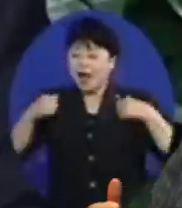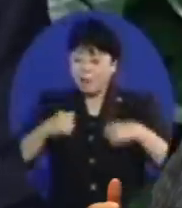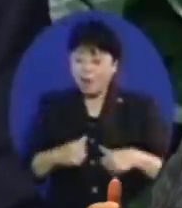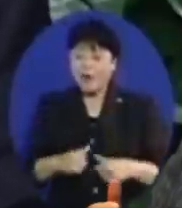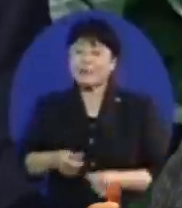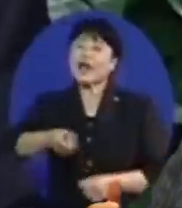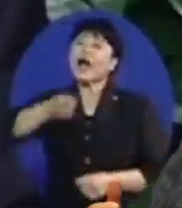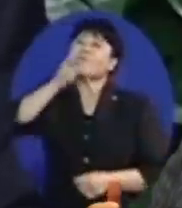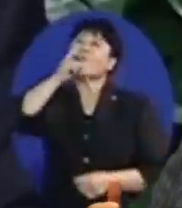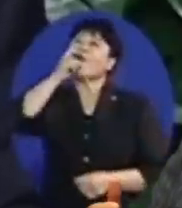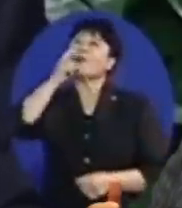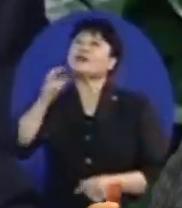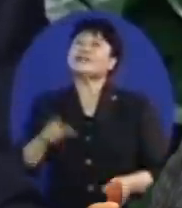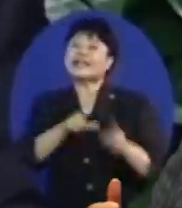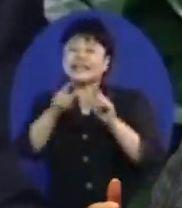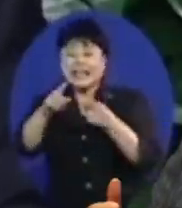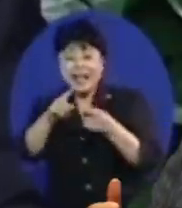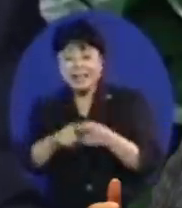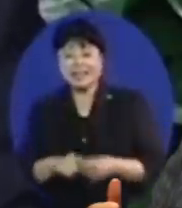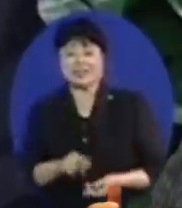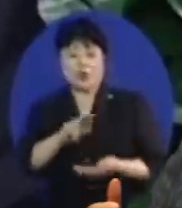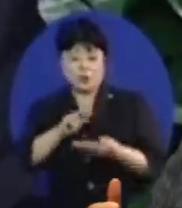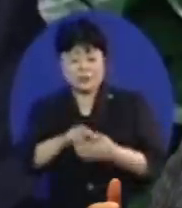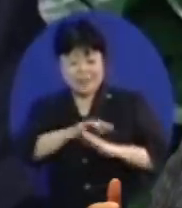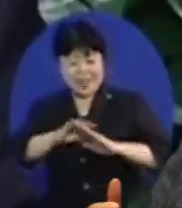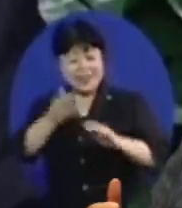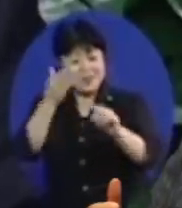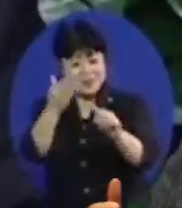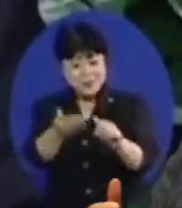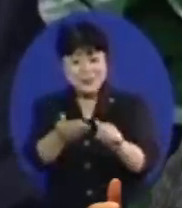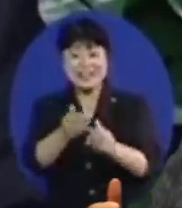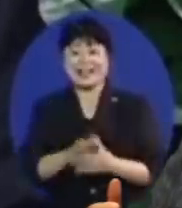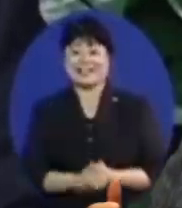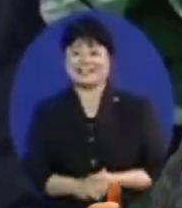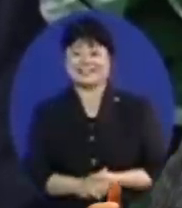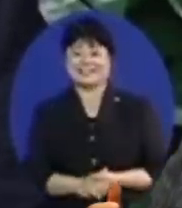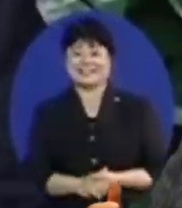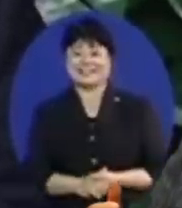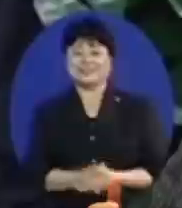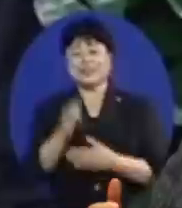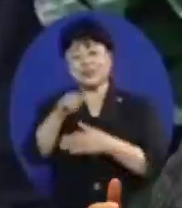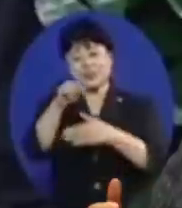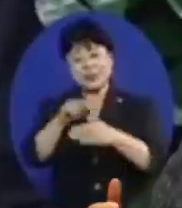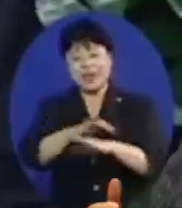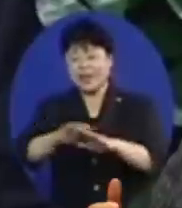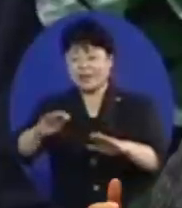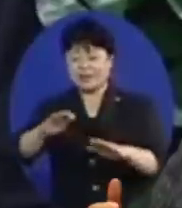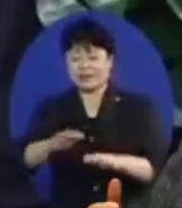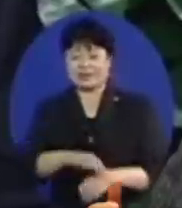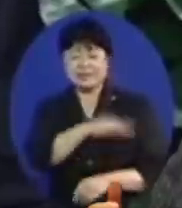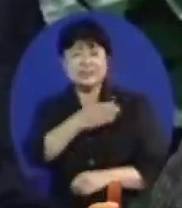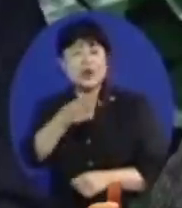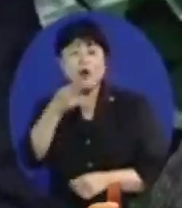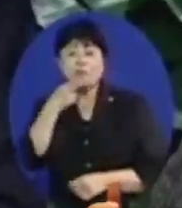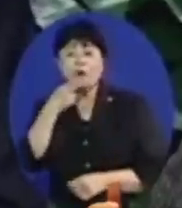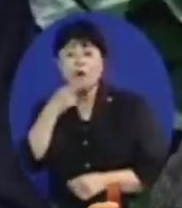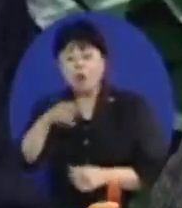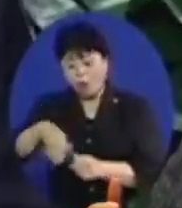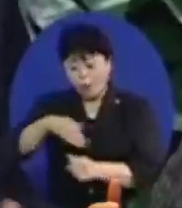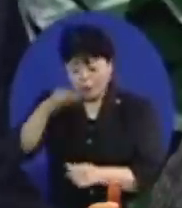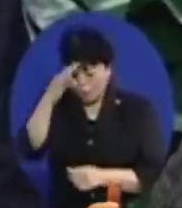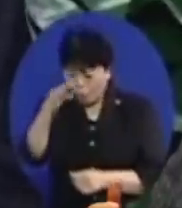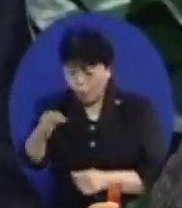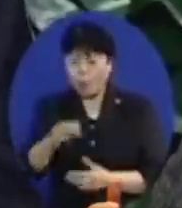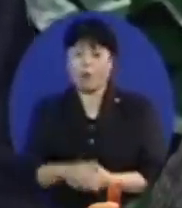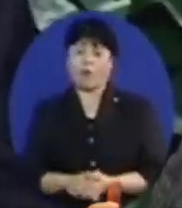무엇을 마실까, 어떻게 살까 문제를 해결해 주신다는 것입니다. 우리 속으로 해결할 수 있는 능력이 없고 내 환경을